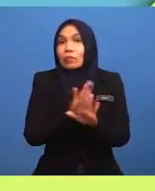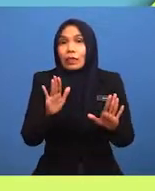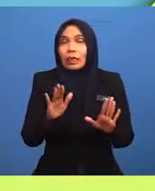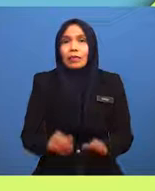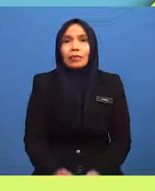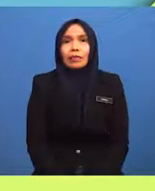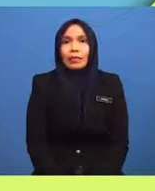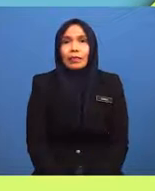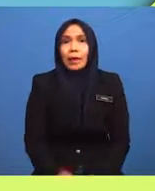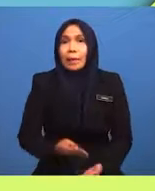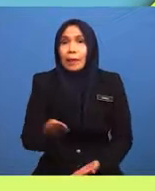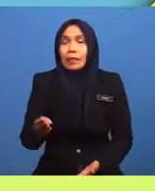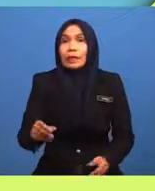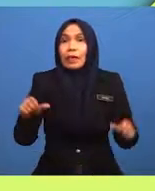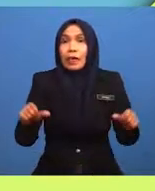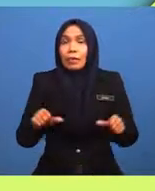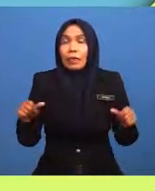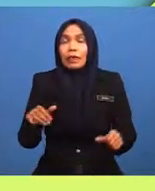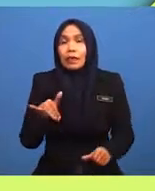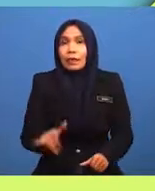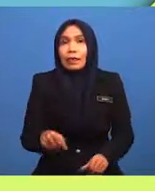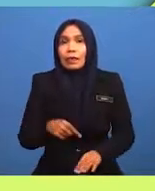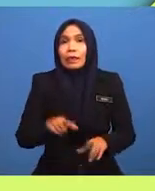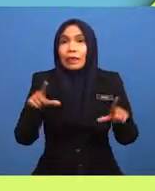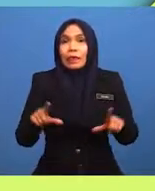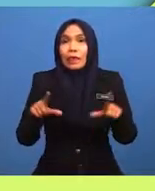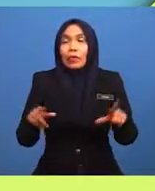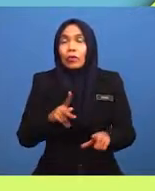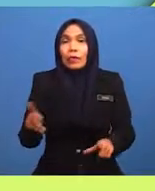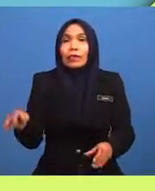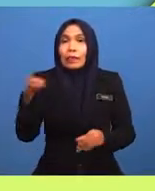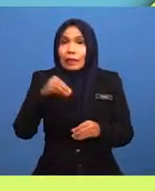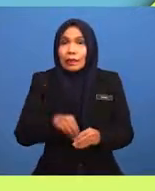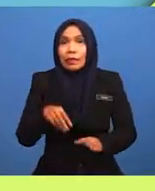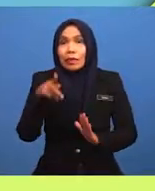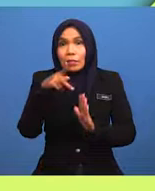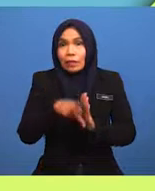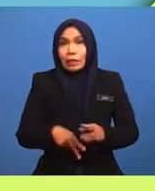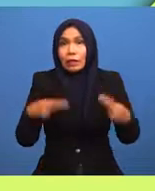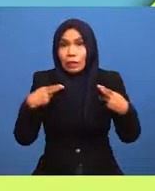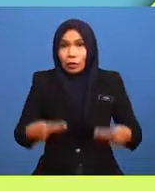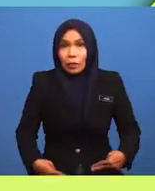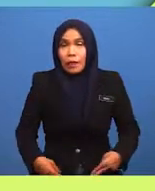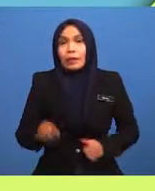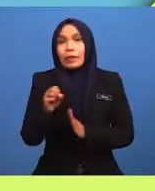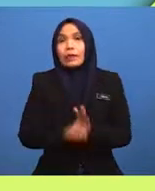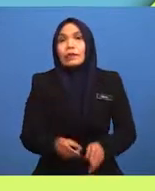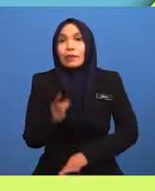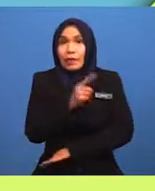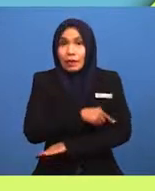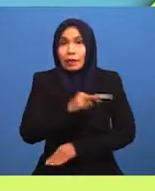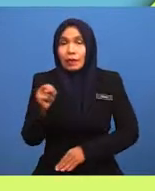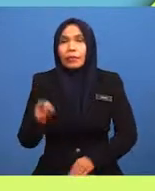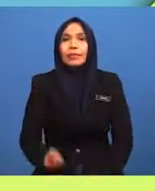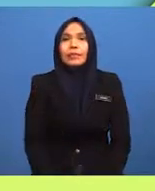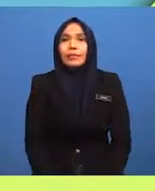amalan-amalan yang dilakukan dalam kehidupan seharian. Satu, mengucapkan